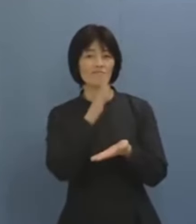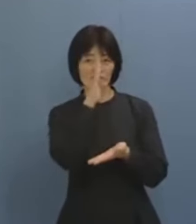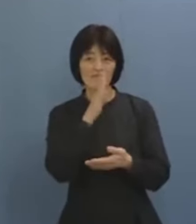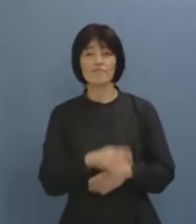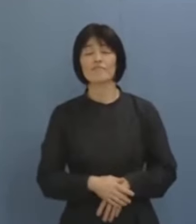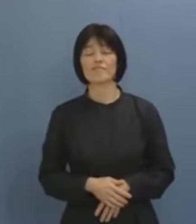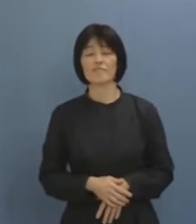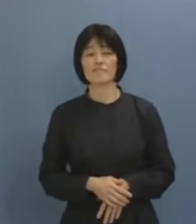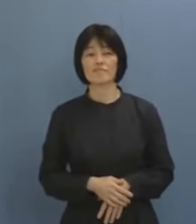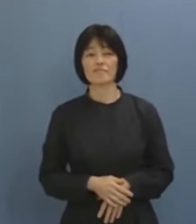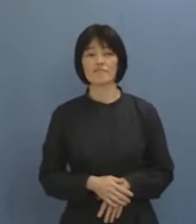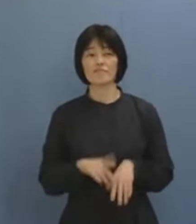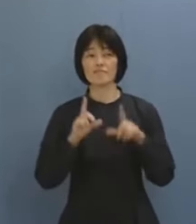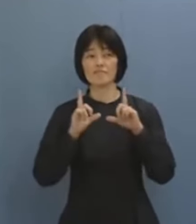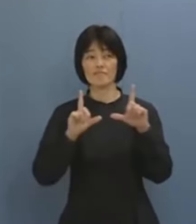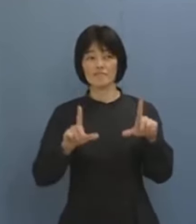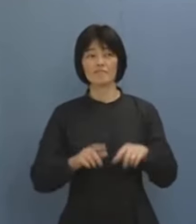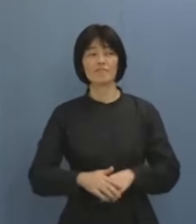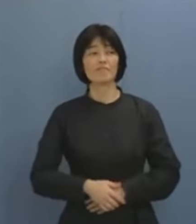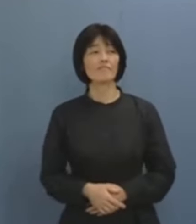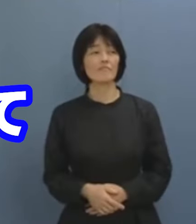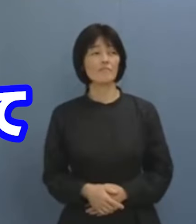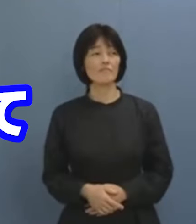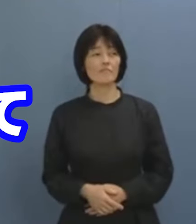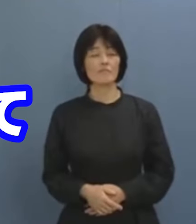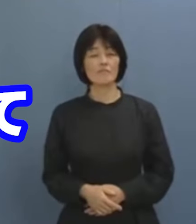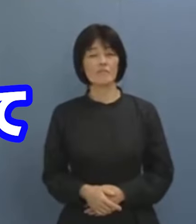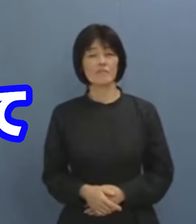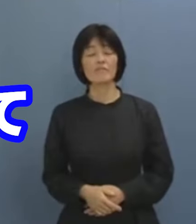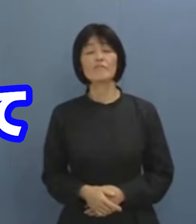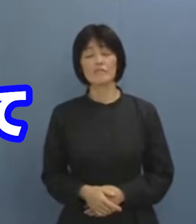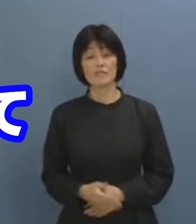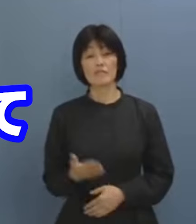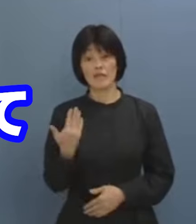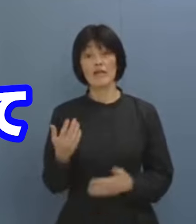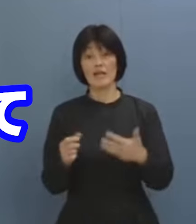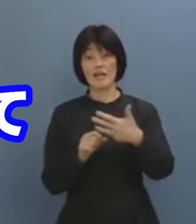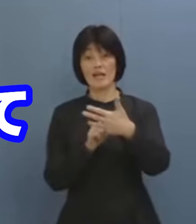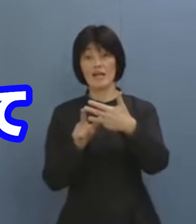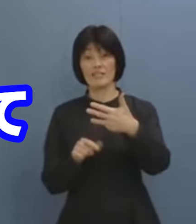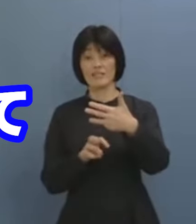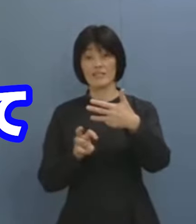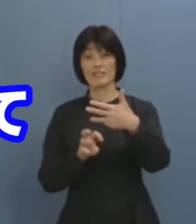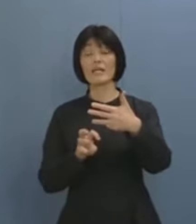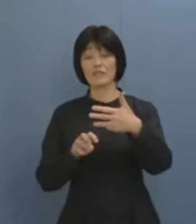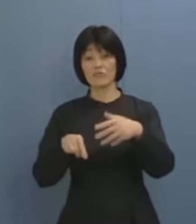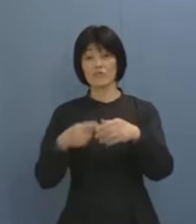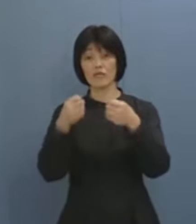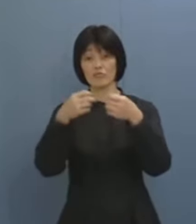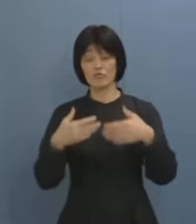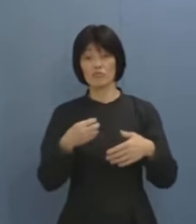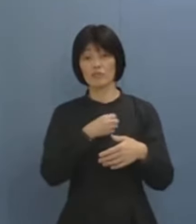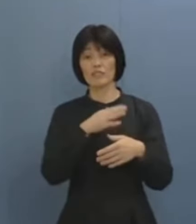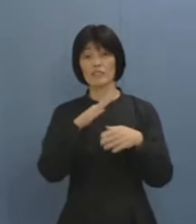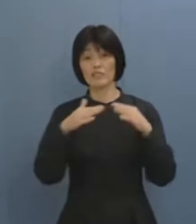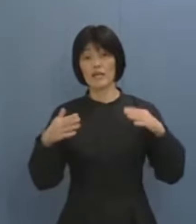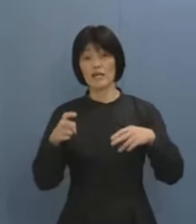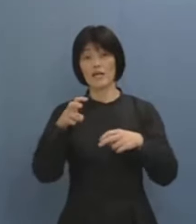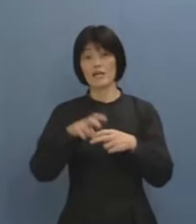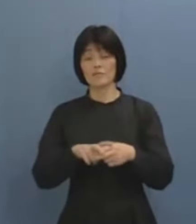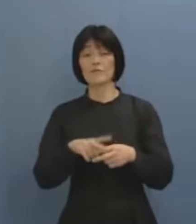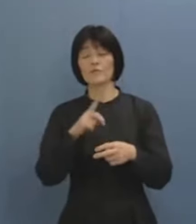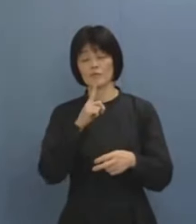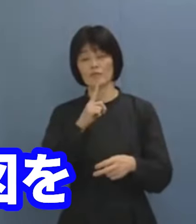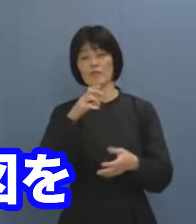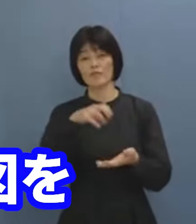のまあ30日の時に証言させていただきました。まあ、これはあの私はあのす